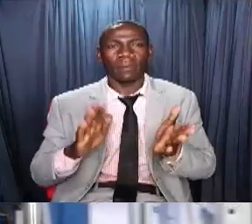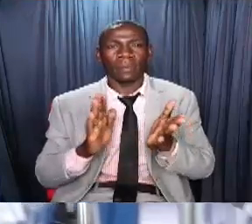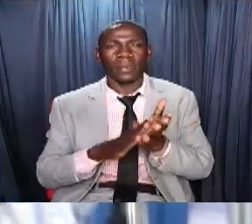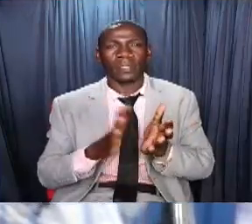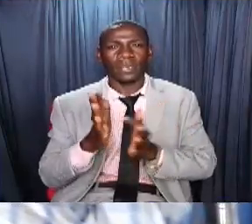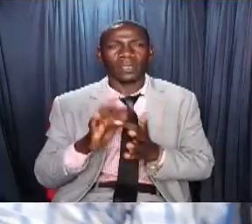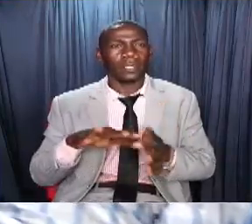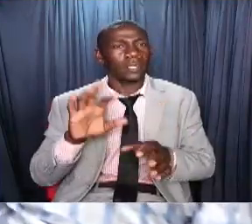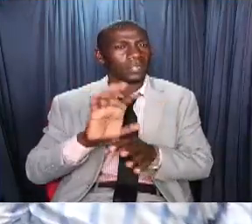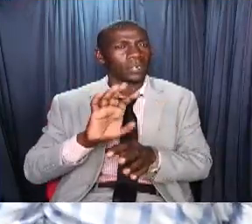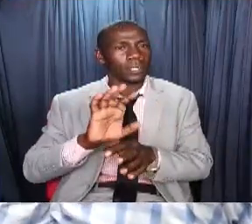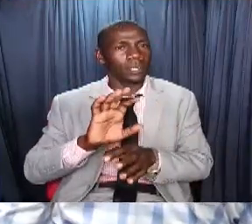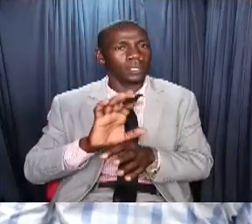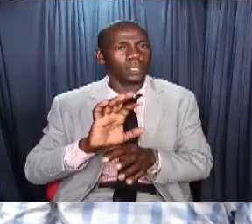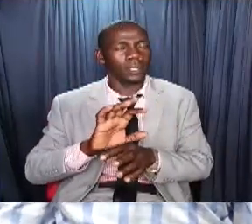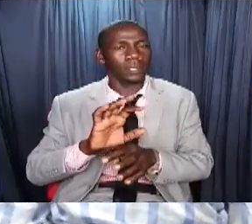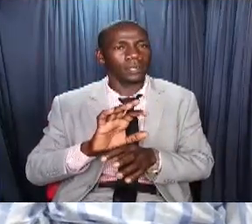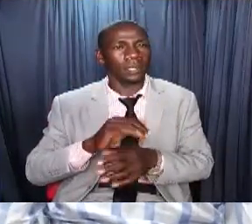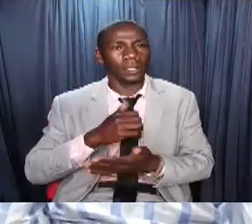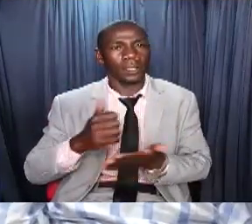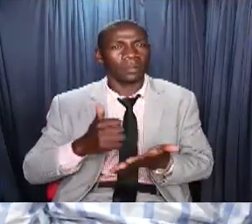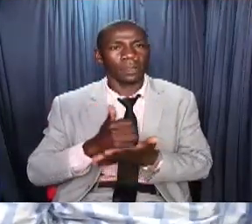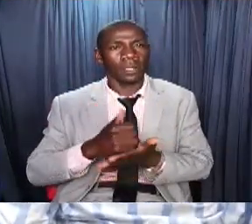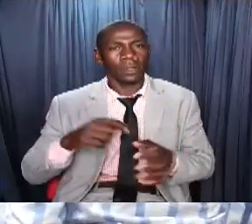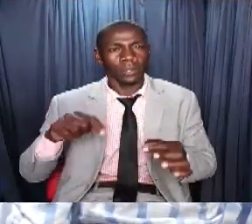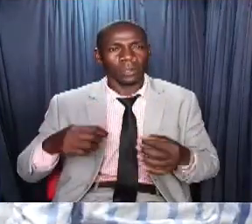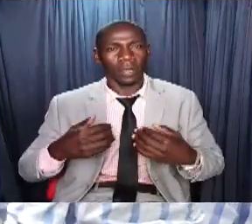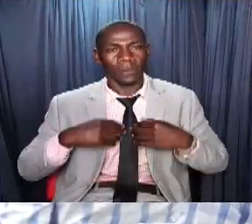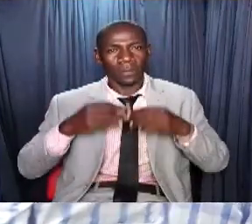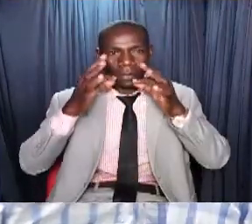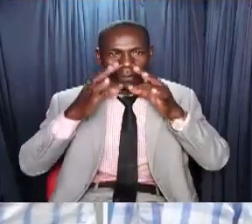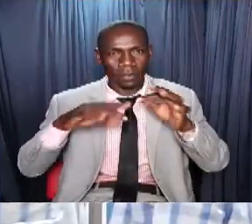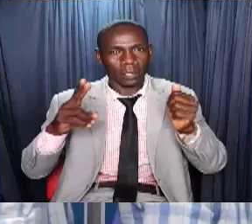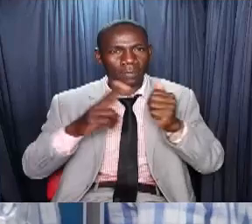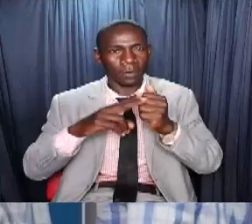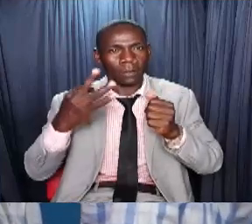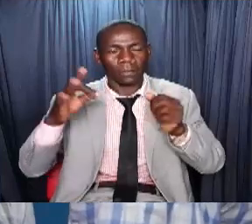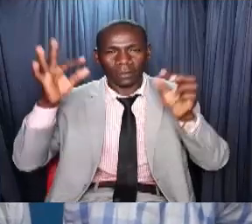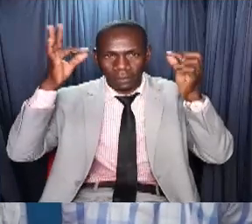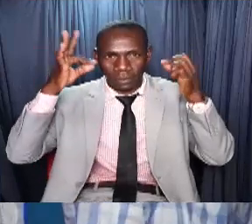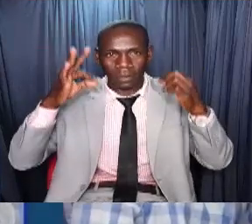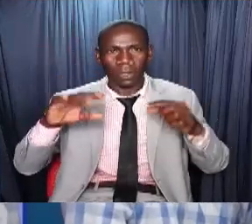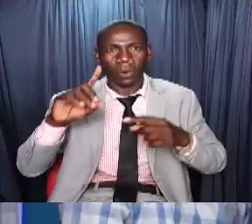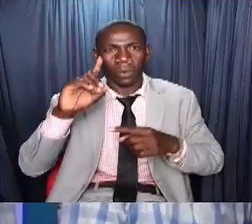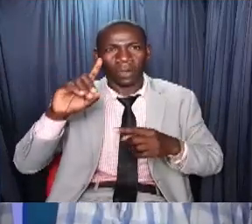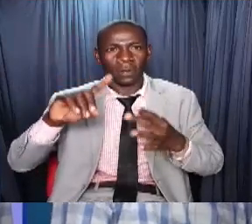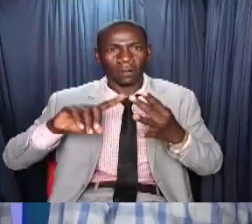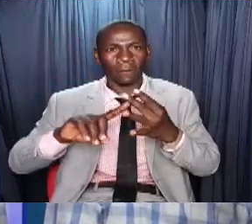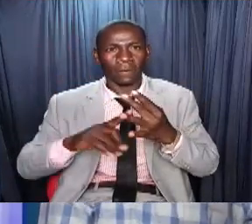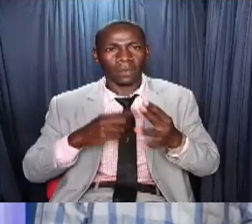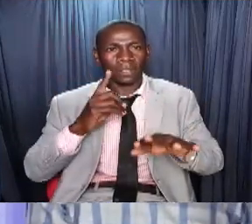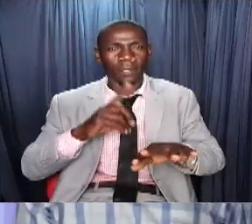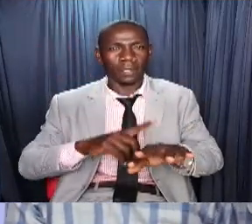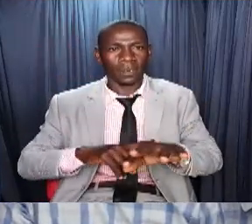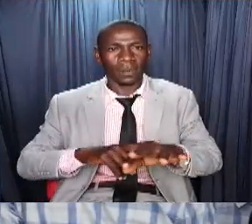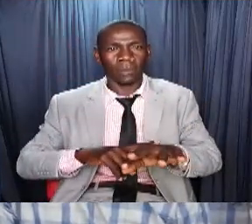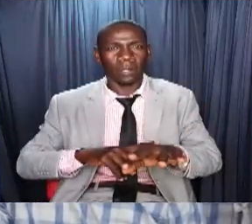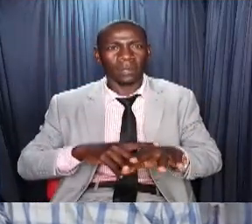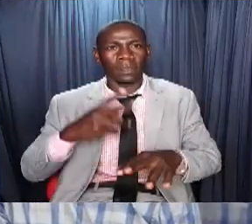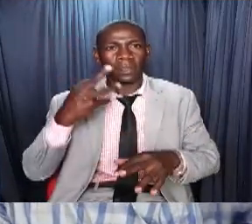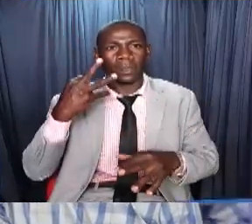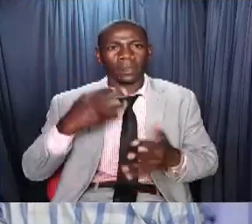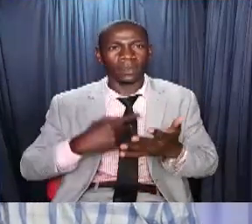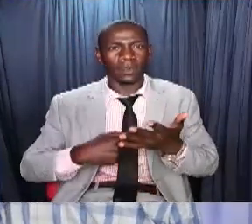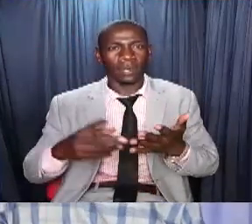asifiwe sana kanisa. Amen. Leo tuna matangazo saba ya ndoa. Moja ikiwa ni mara ya kwanza,